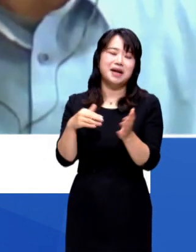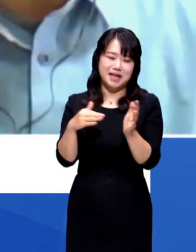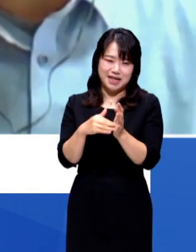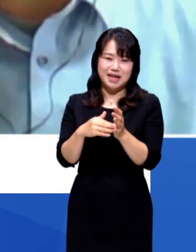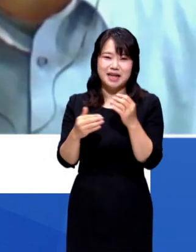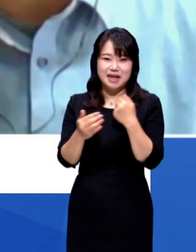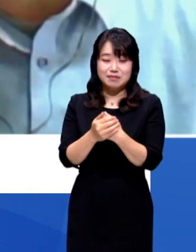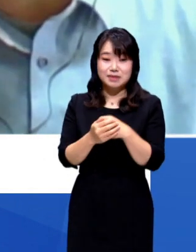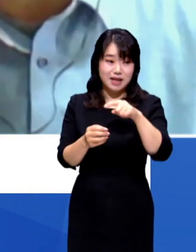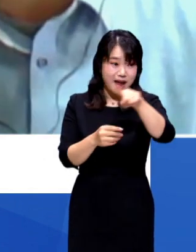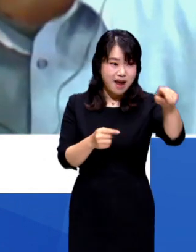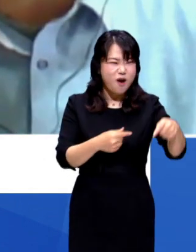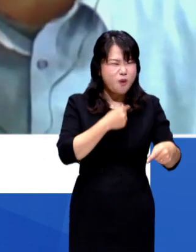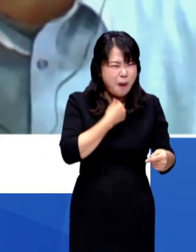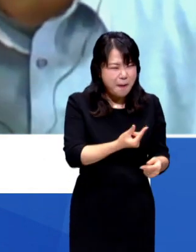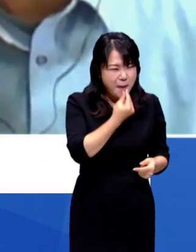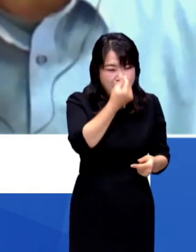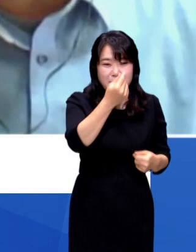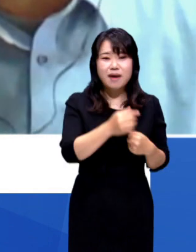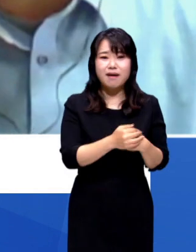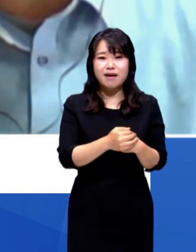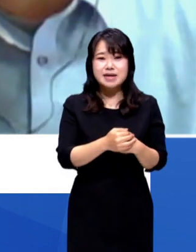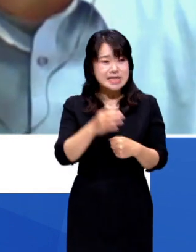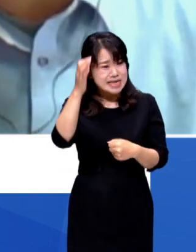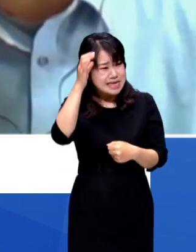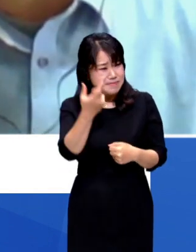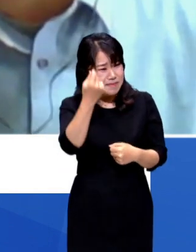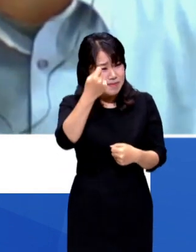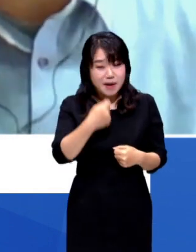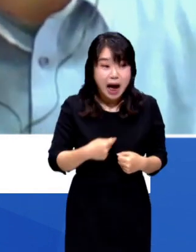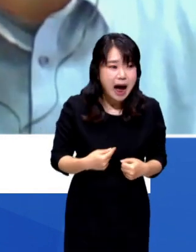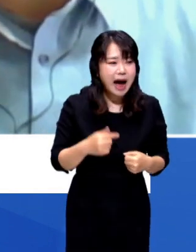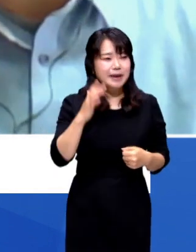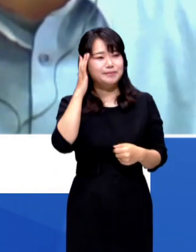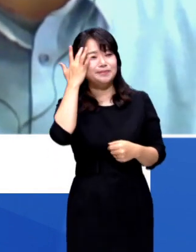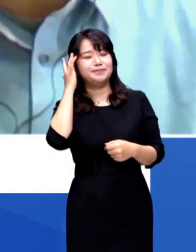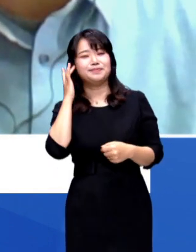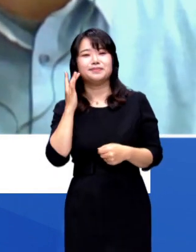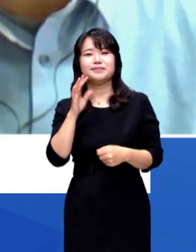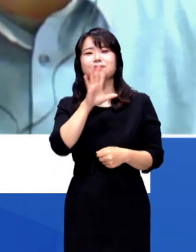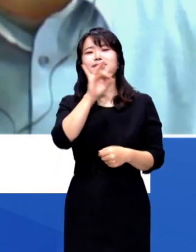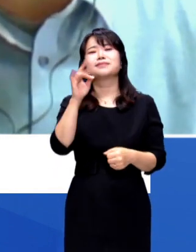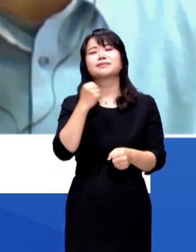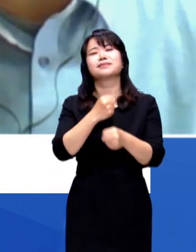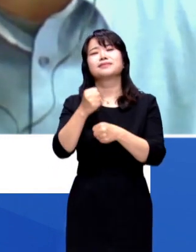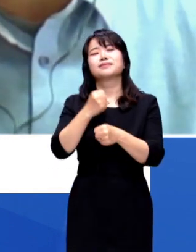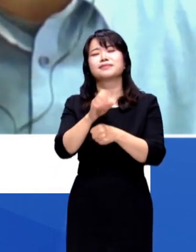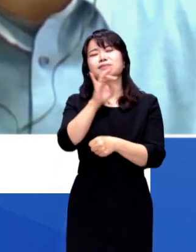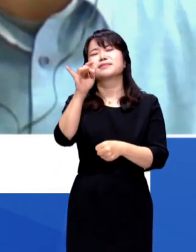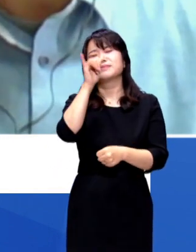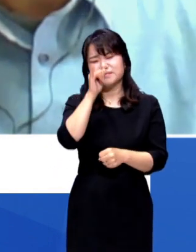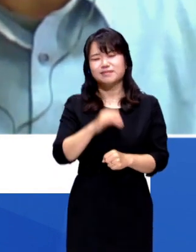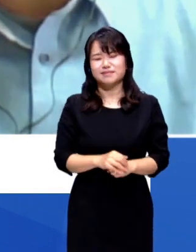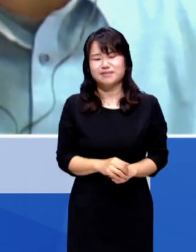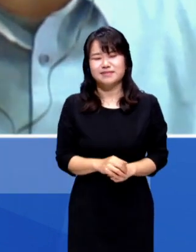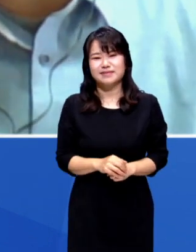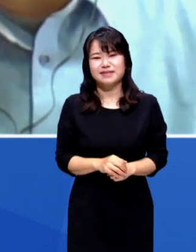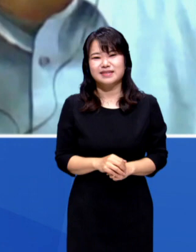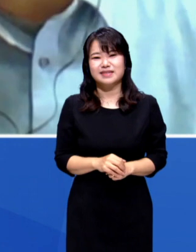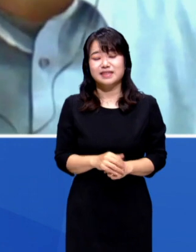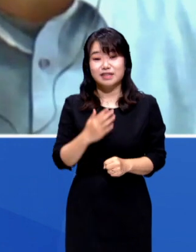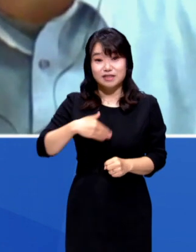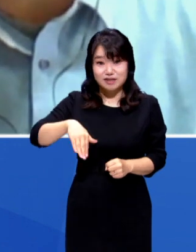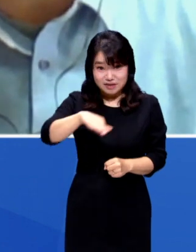보니까 주민들의 소유자들의 그 기대감을 충족시키지 못하는 그런 현상은 생기는데요. 그게